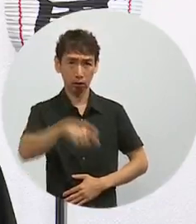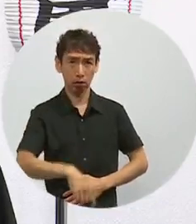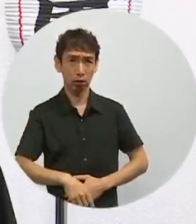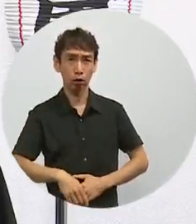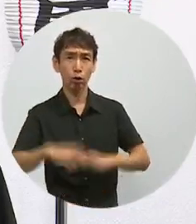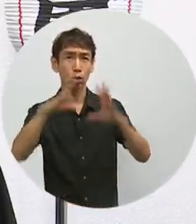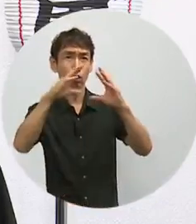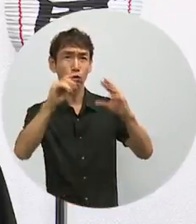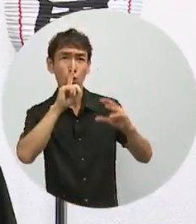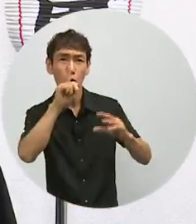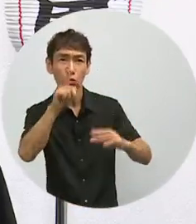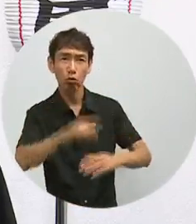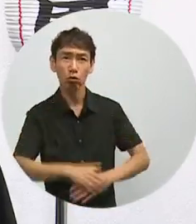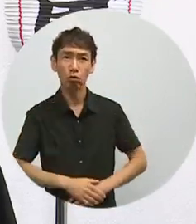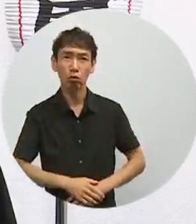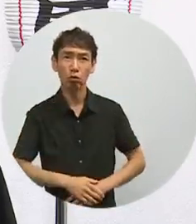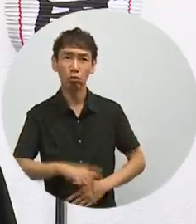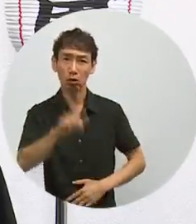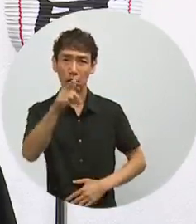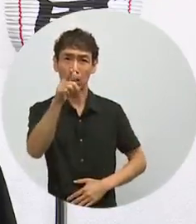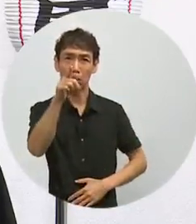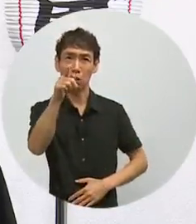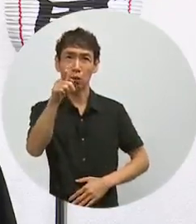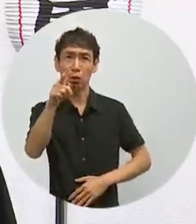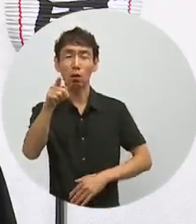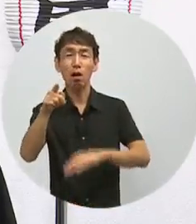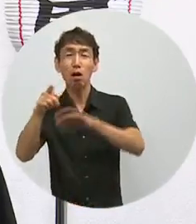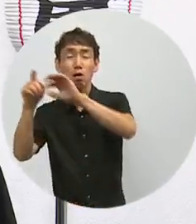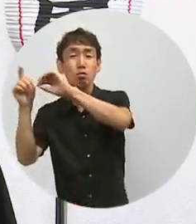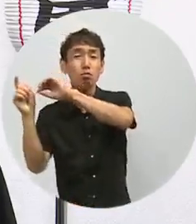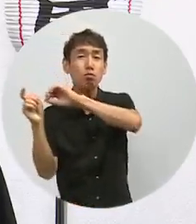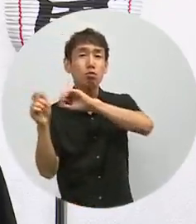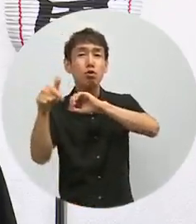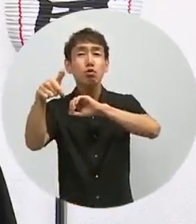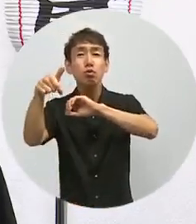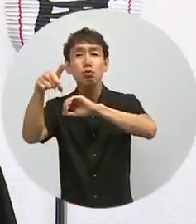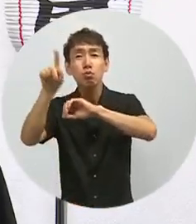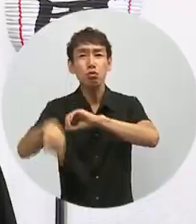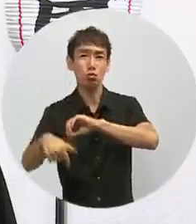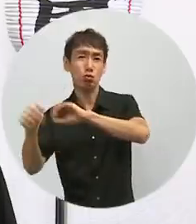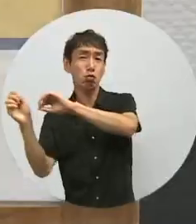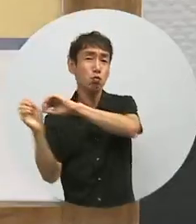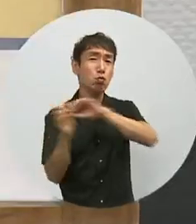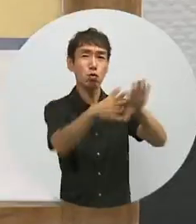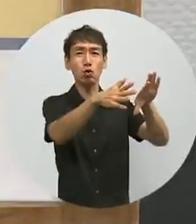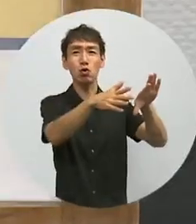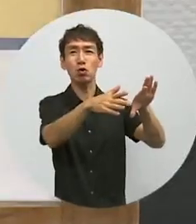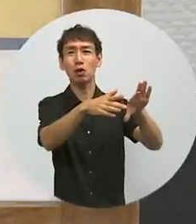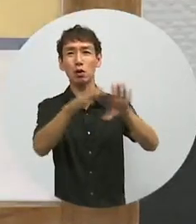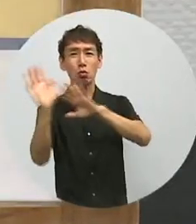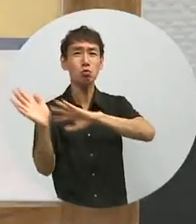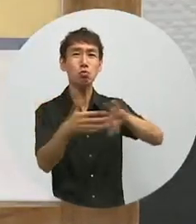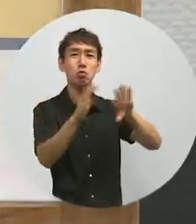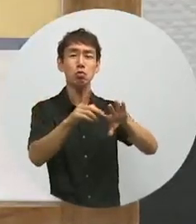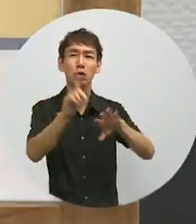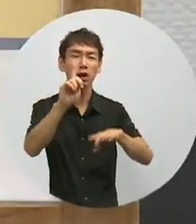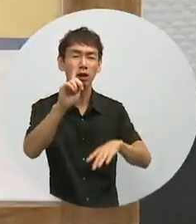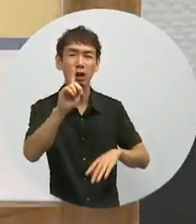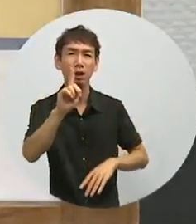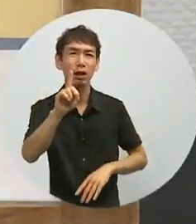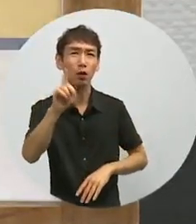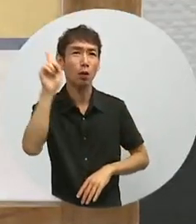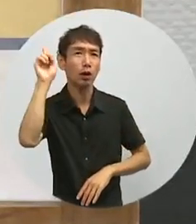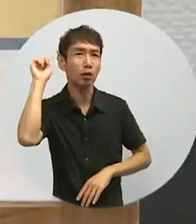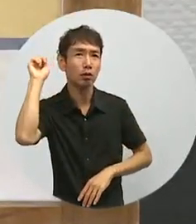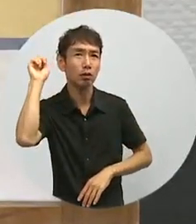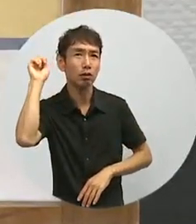んてね、これこれふーってあれだよあれ、ふーってなるやつ、ふーってなるのなんだっけ、これせ